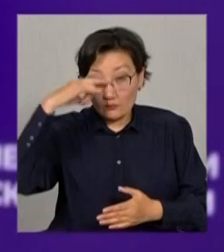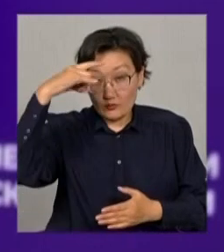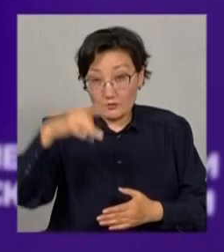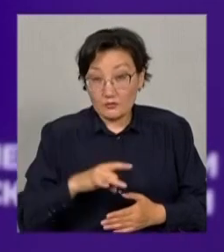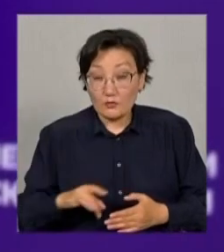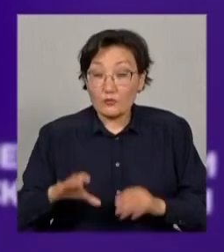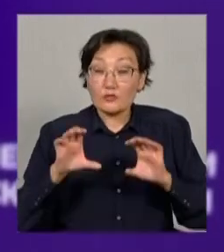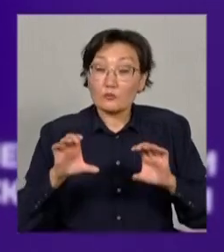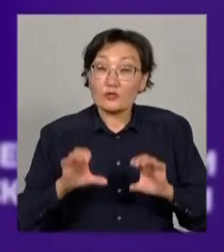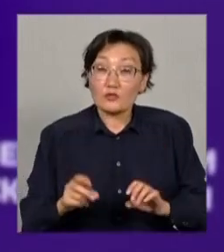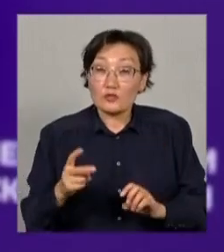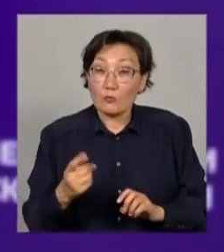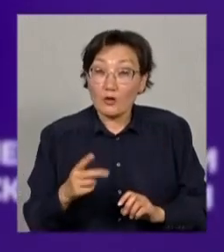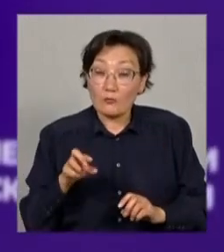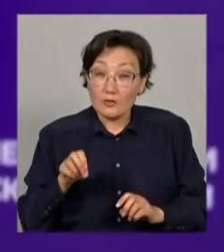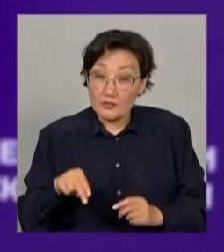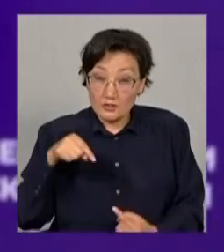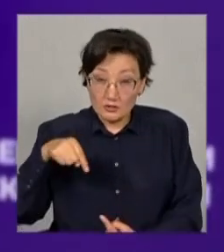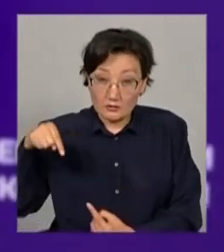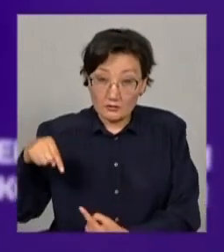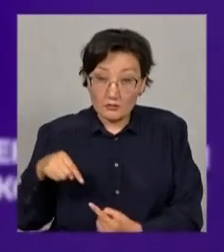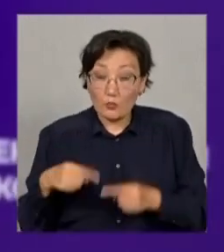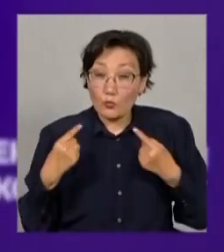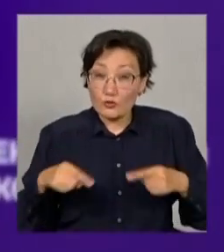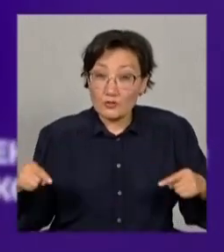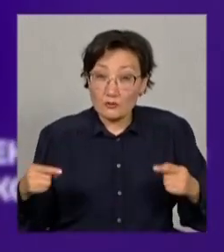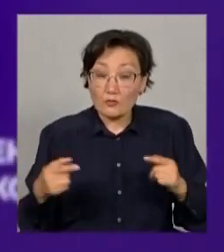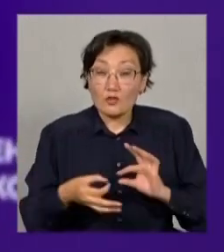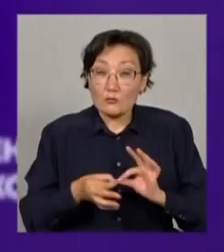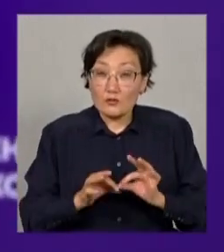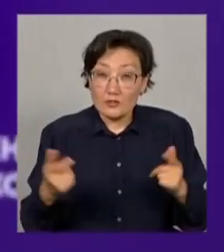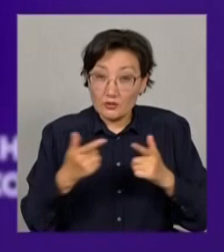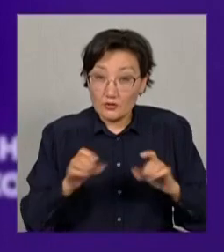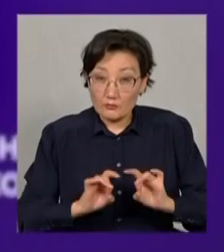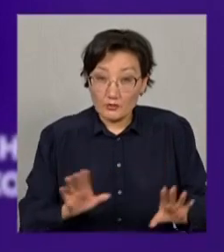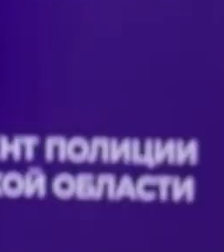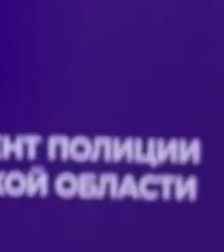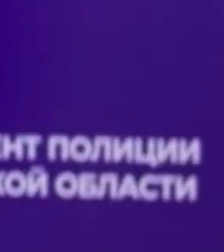Қылмыстық процестік кодексінің 201-ші бабына сәйкес өзге де мән-жайлар жария етуге жатпайды.